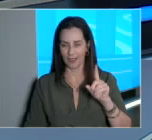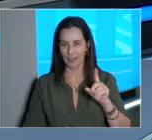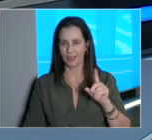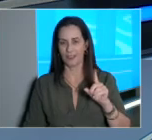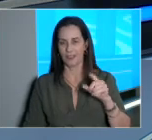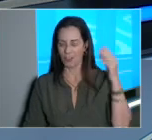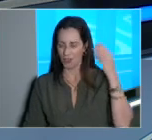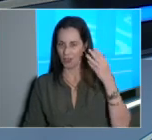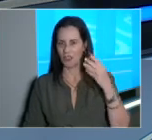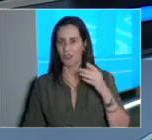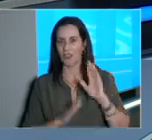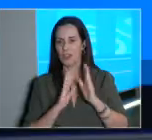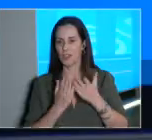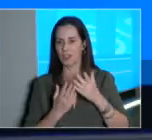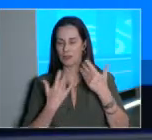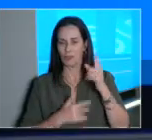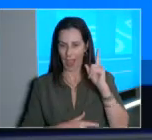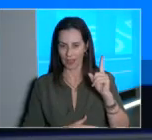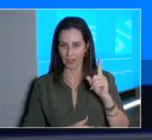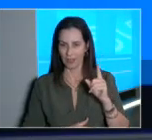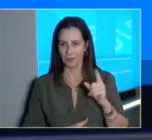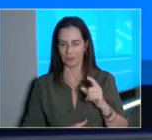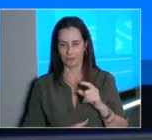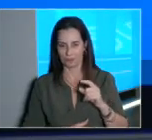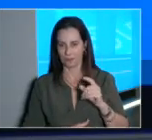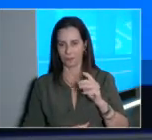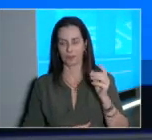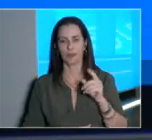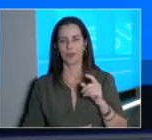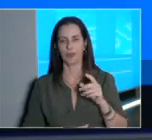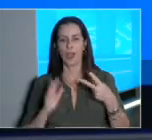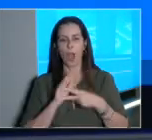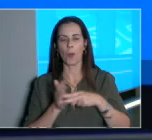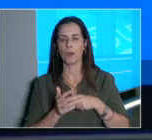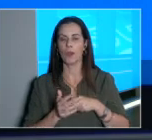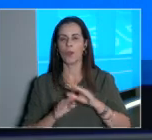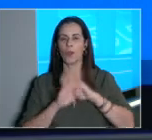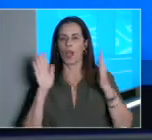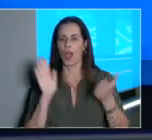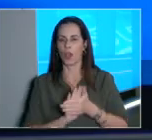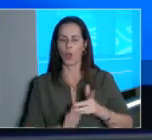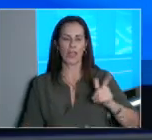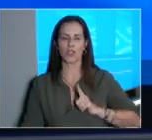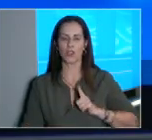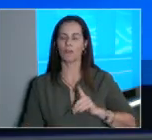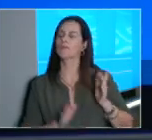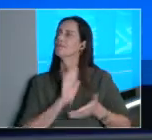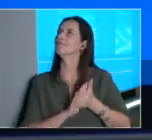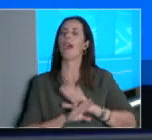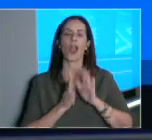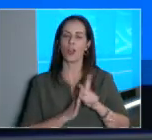ספר, שיעור מספר אחד, ספר מספר אחד, שקף מספר אחד במצגת. הפוליטיקה, הכל אישי,